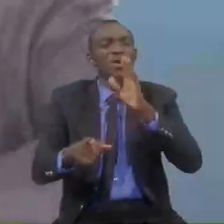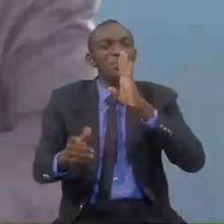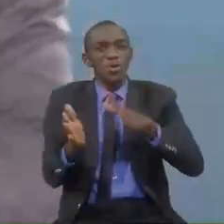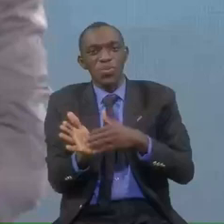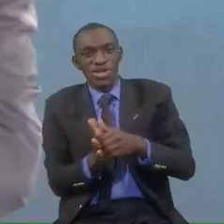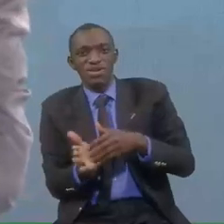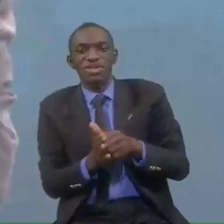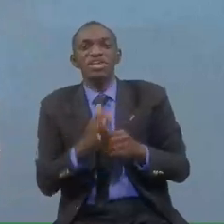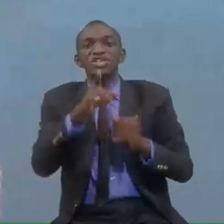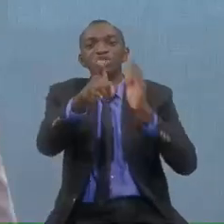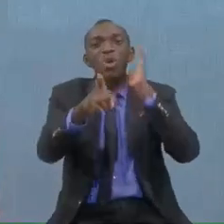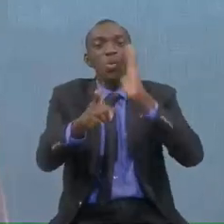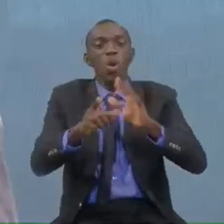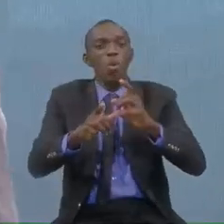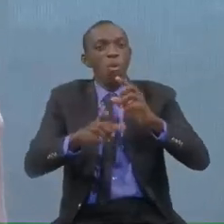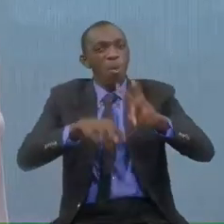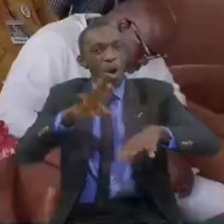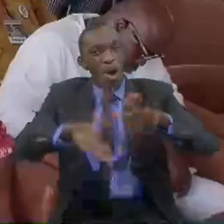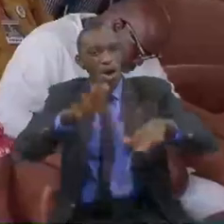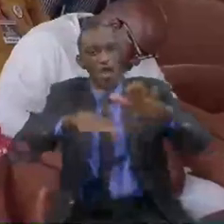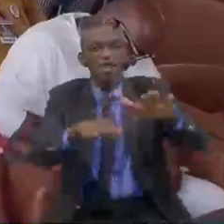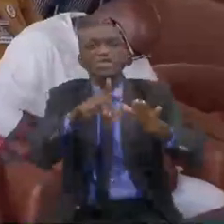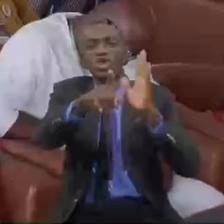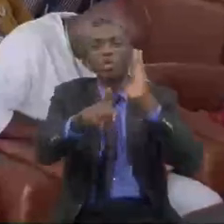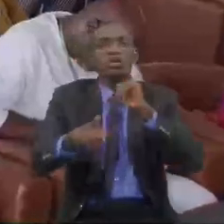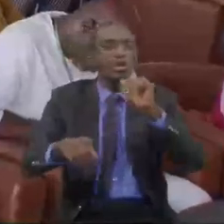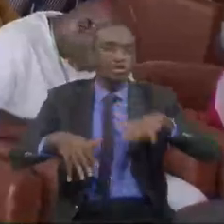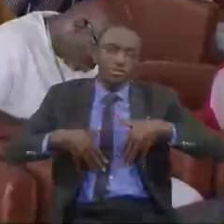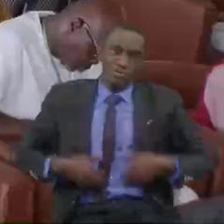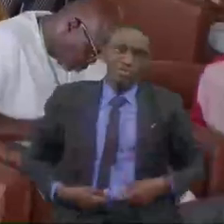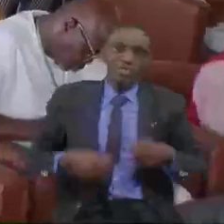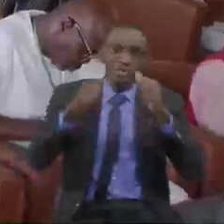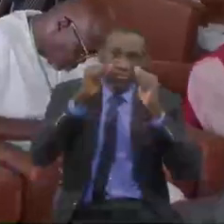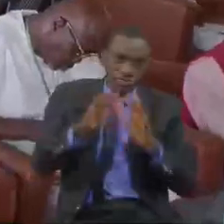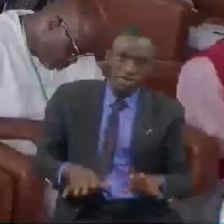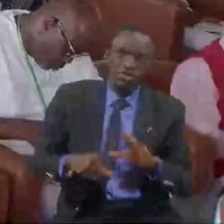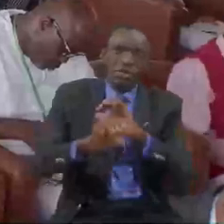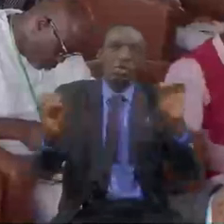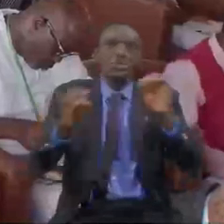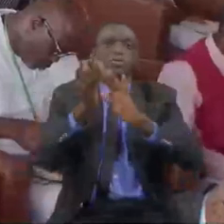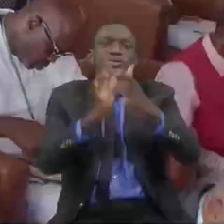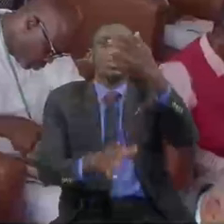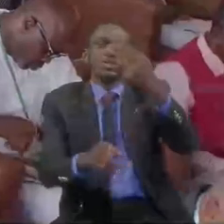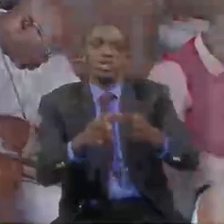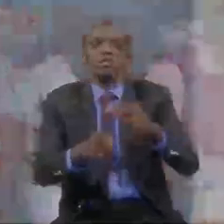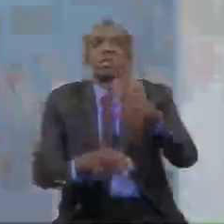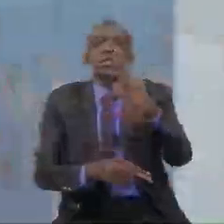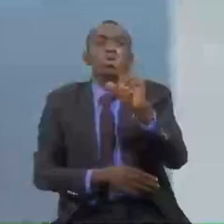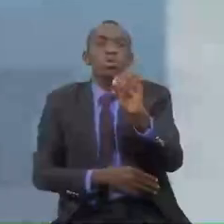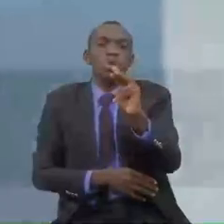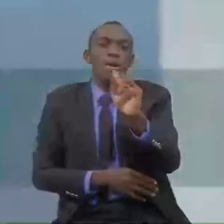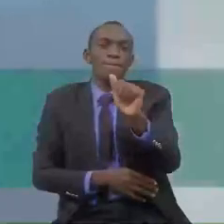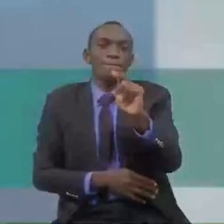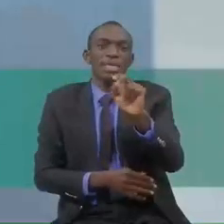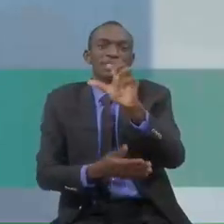pas fatigué. Vous allez marcher, vous n'allez pas vous lasser. Romains, au chapitre 8,